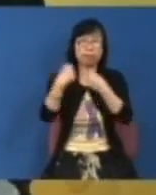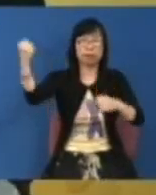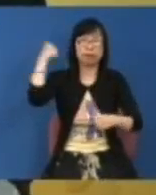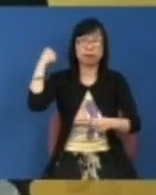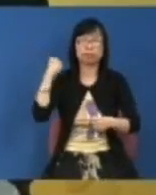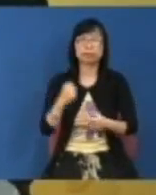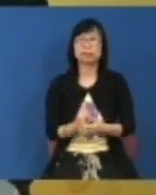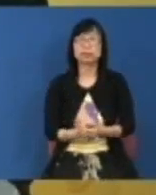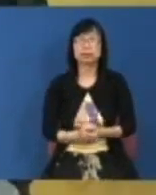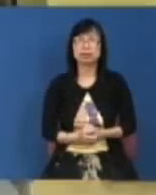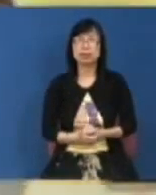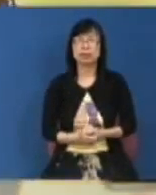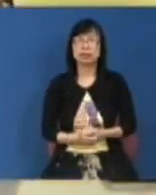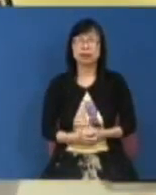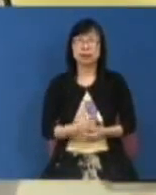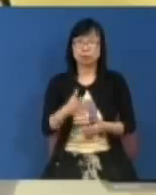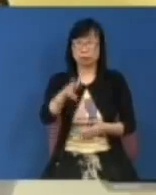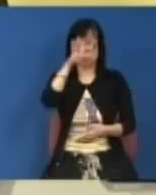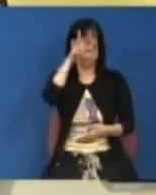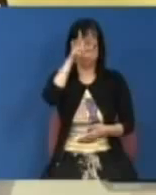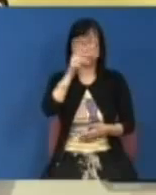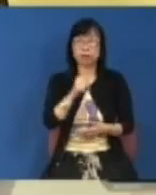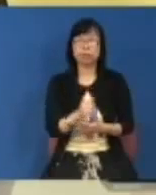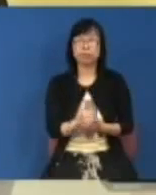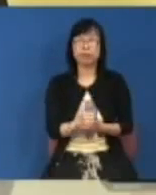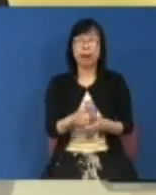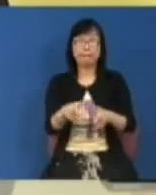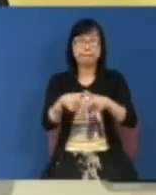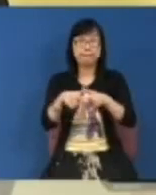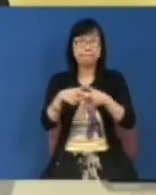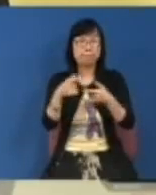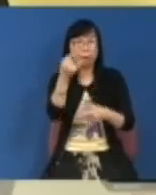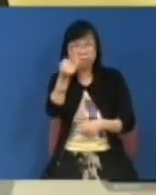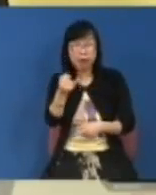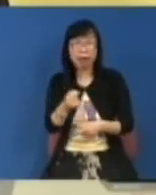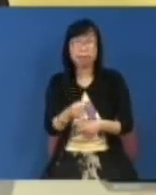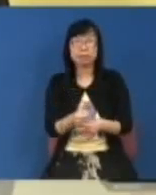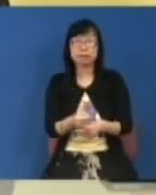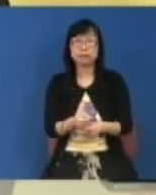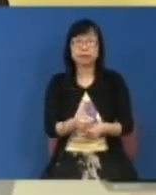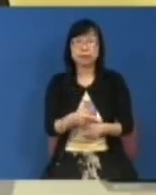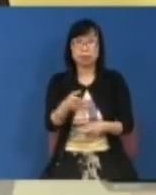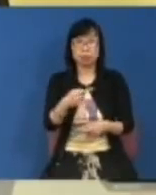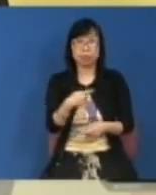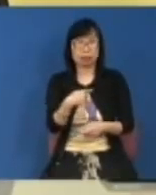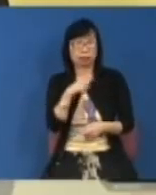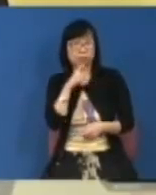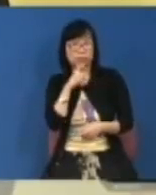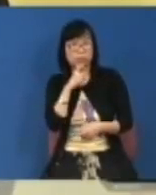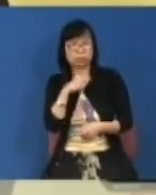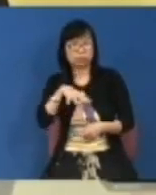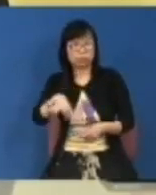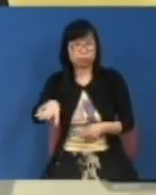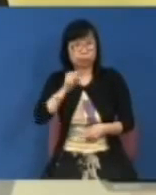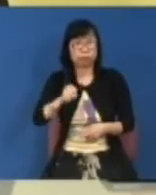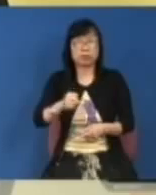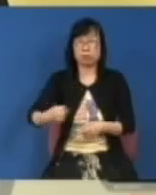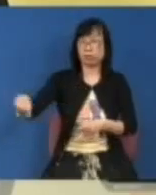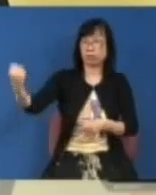去一個政府唔合理咁限制你嘅示威權利嘅時候，你只有用一種力，你先可